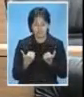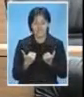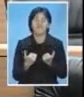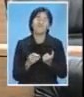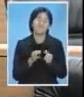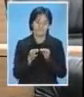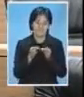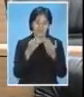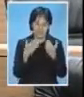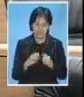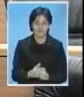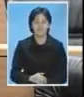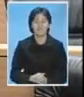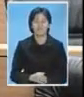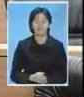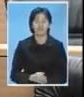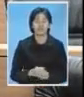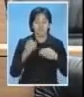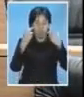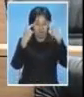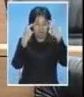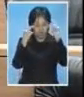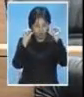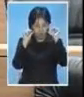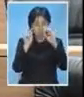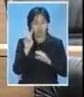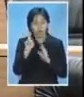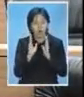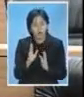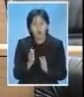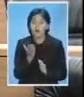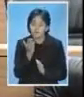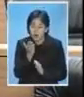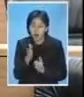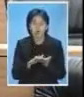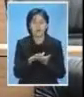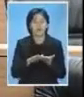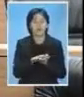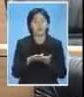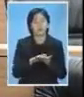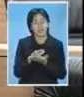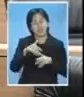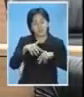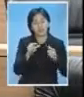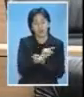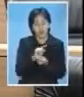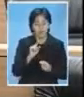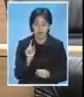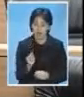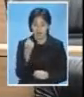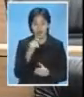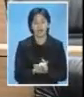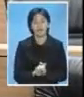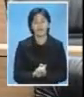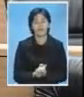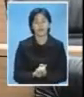ครับสองนายกมาขอโทษต่อสังคมก่อนหน้านั้นก็คือพลเอกสรยุทธ์จุ